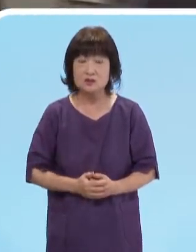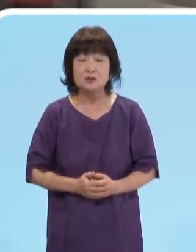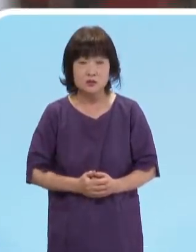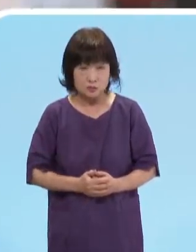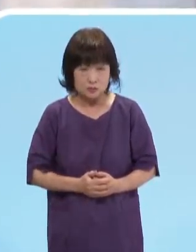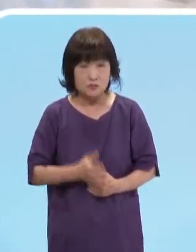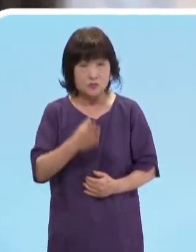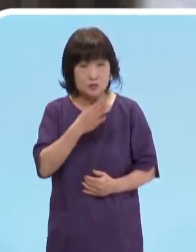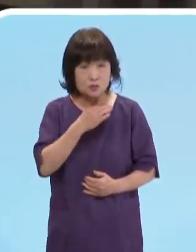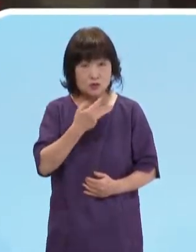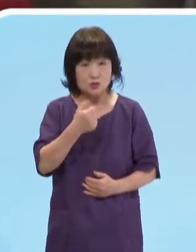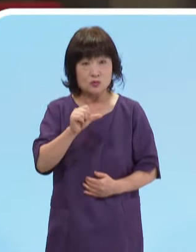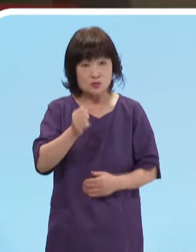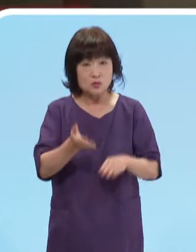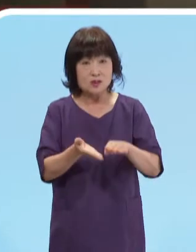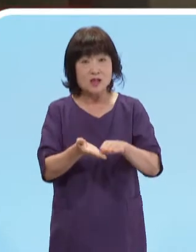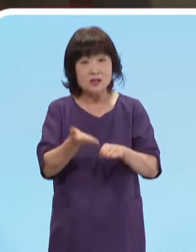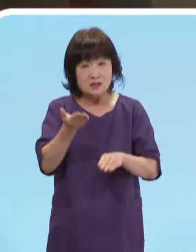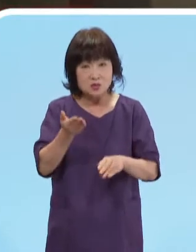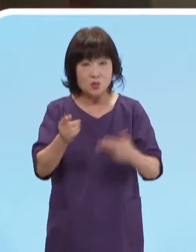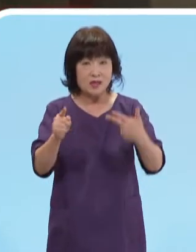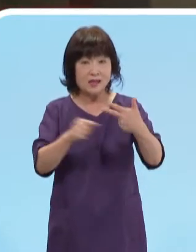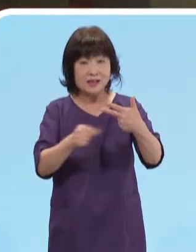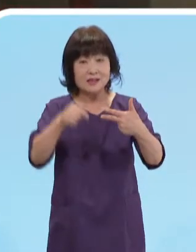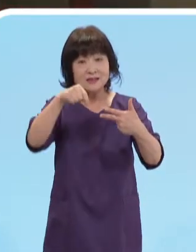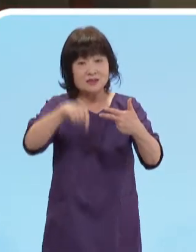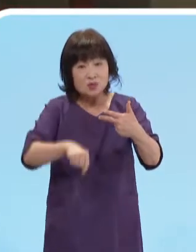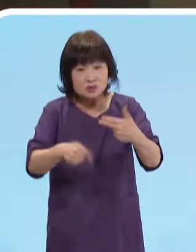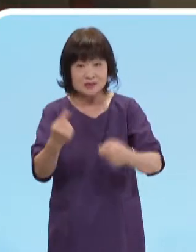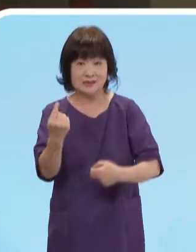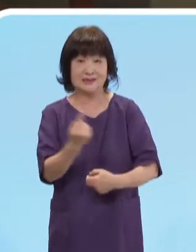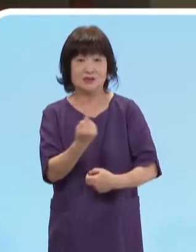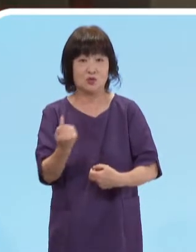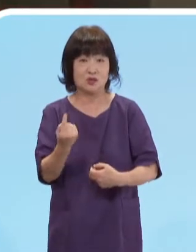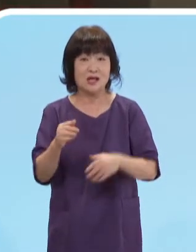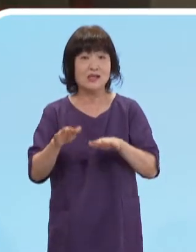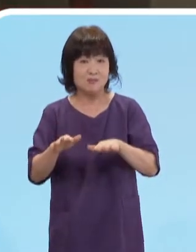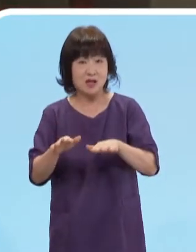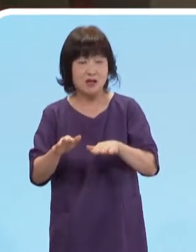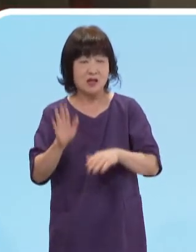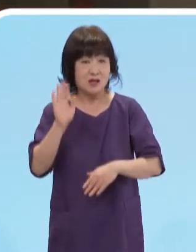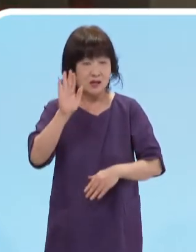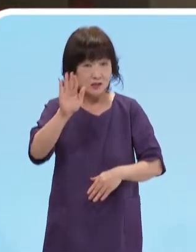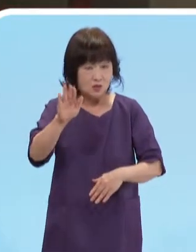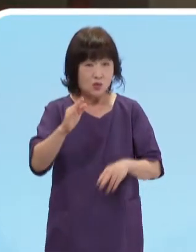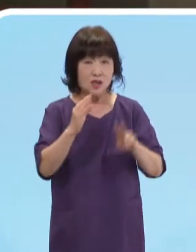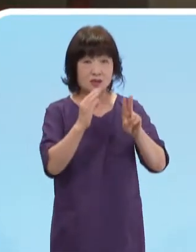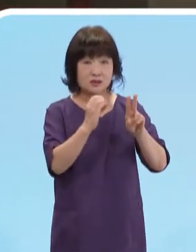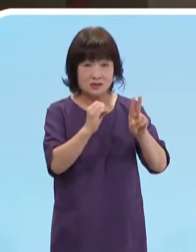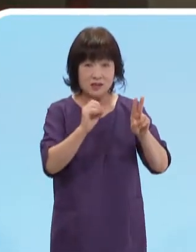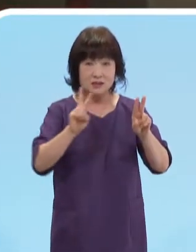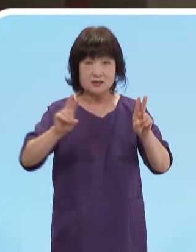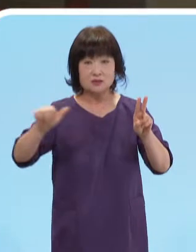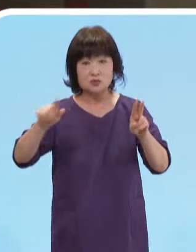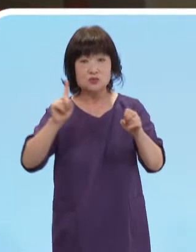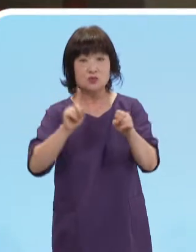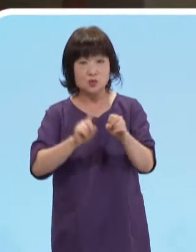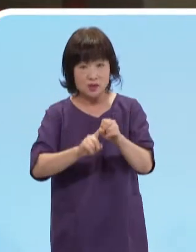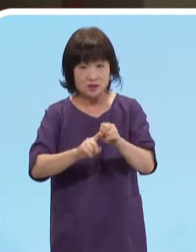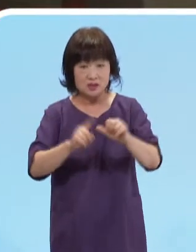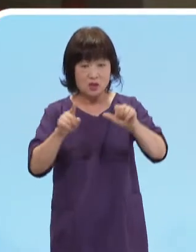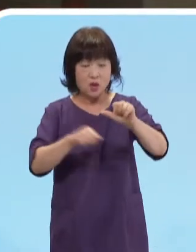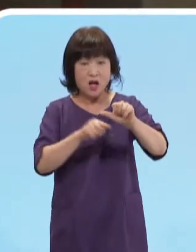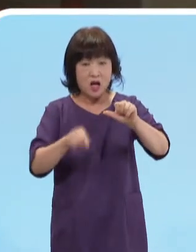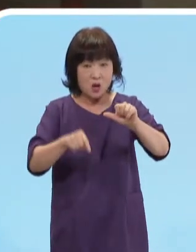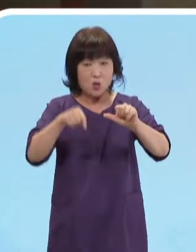65歳以上の方で7人に1人、それが現在ですので2025年には、